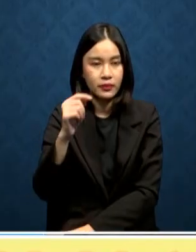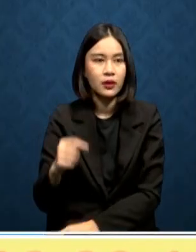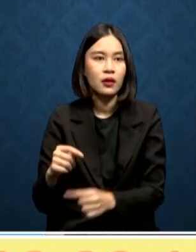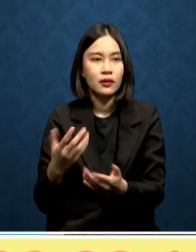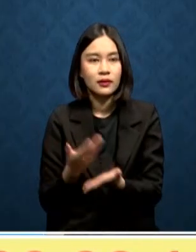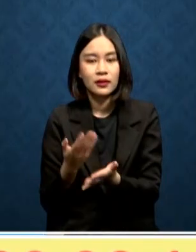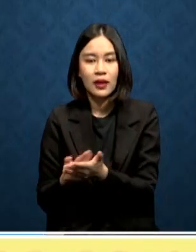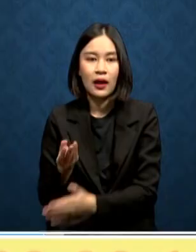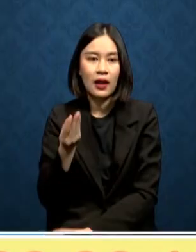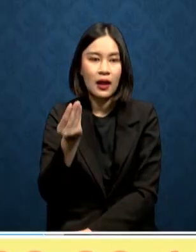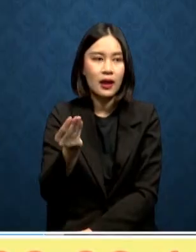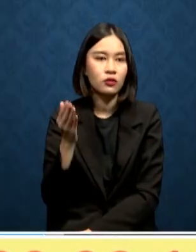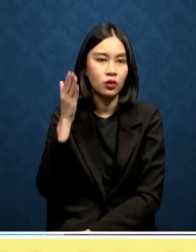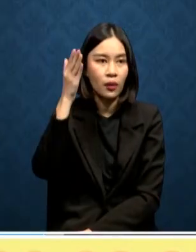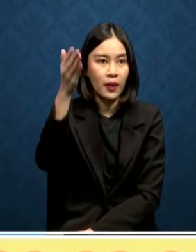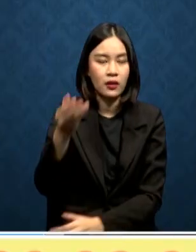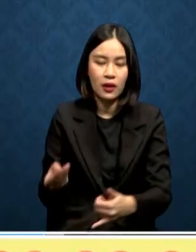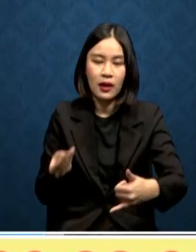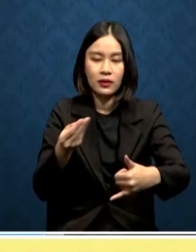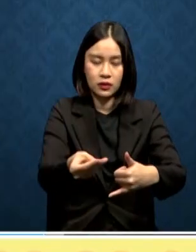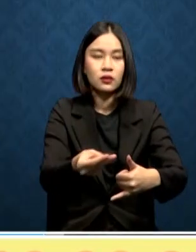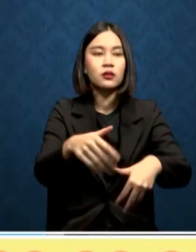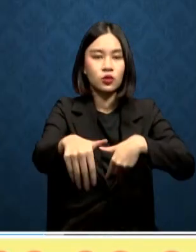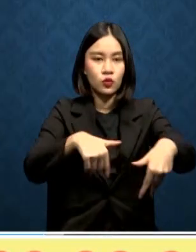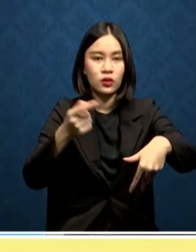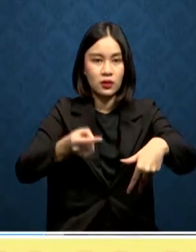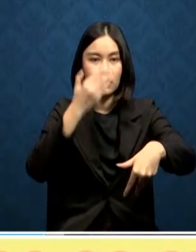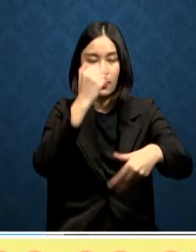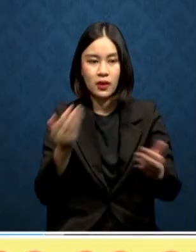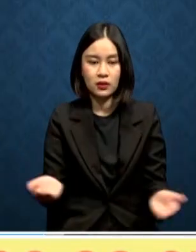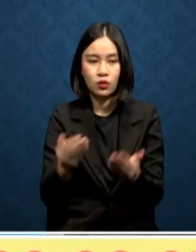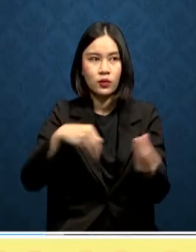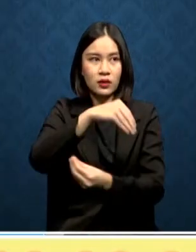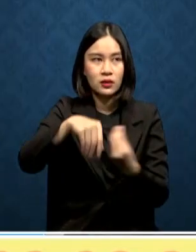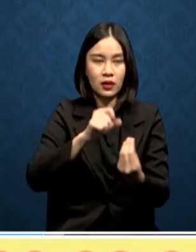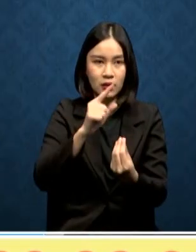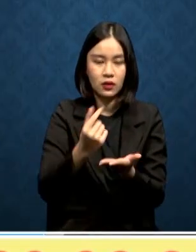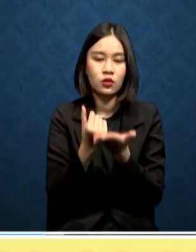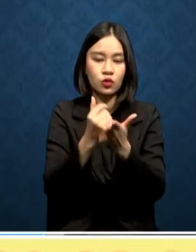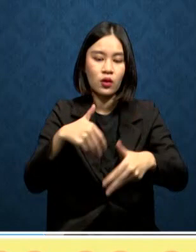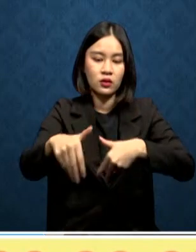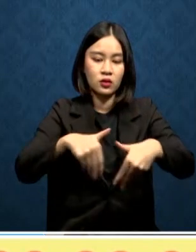ะแจกในเฟสต่อไปเนี่ยถึงมือชาวบ้านนะครับเพื่อให้ได้เป็นการกระตุ้นเศรษฐกิจและช่วยเหลือชาวบ้